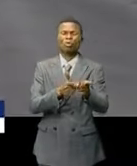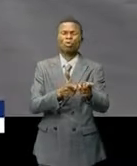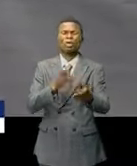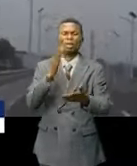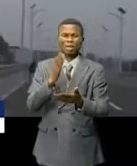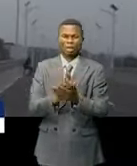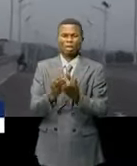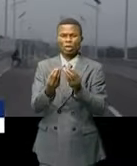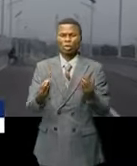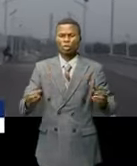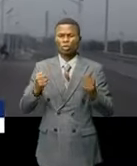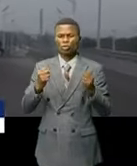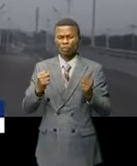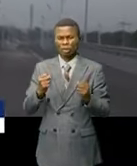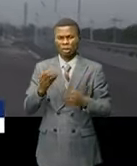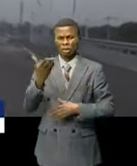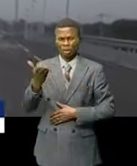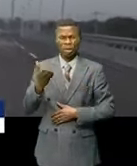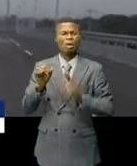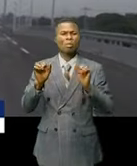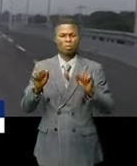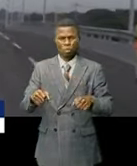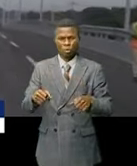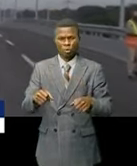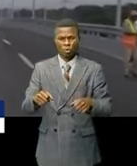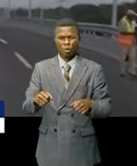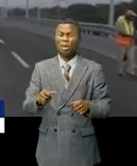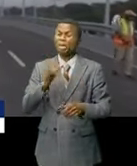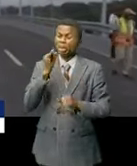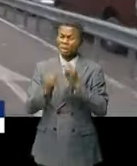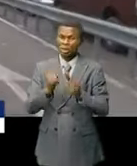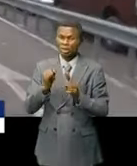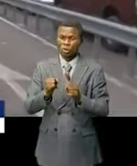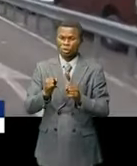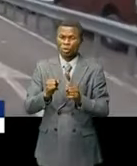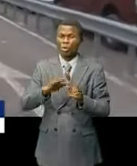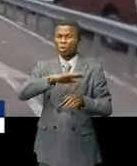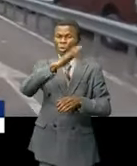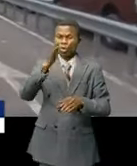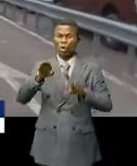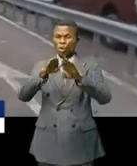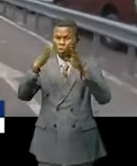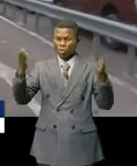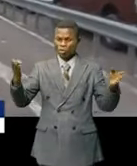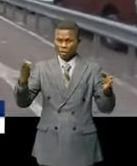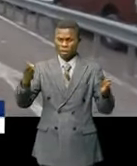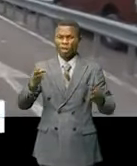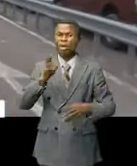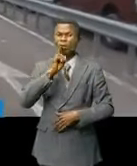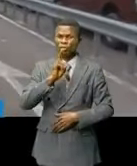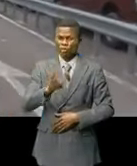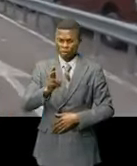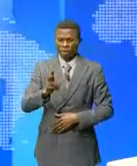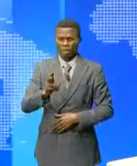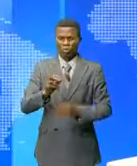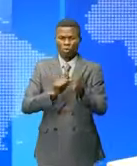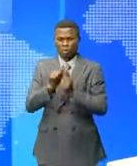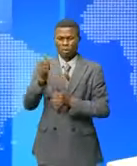durable aux embouteillages est possible une fois que l'ouvrage sera ouvert à la